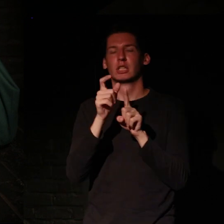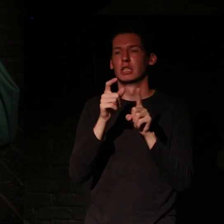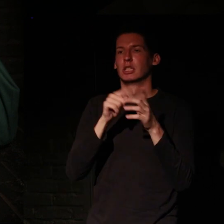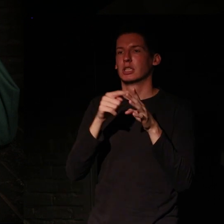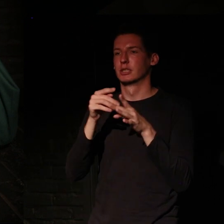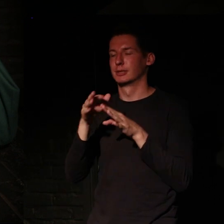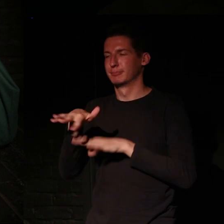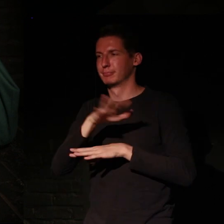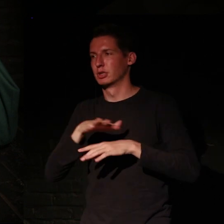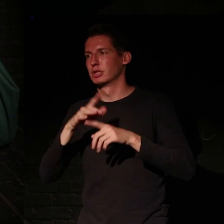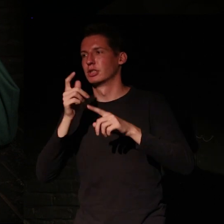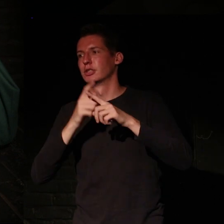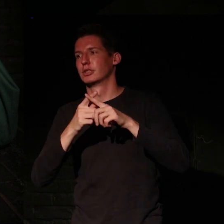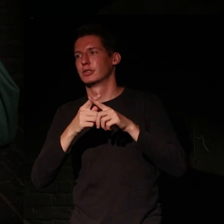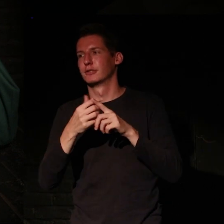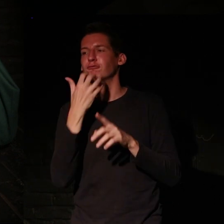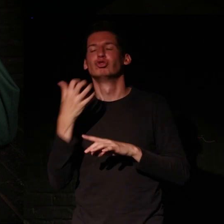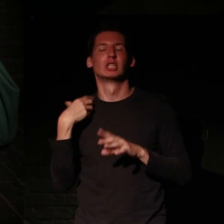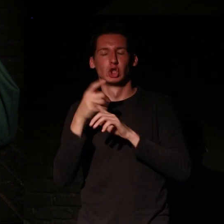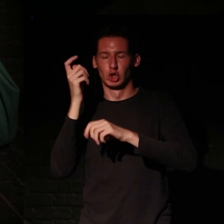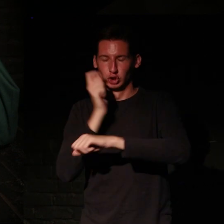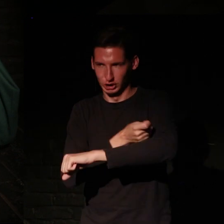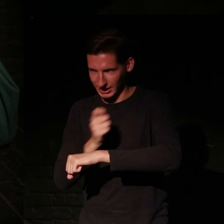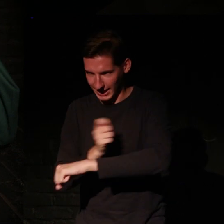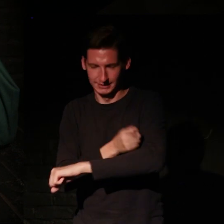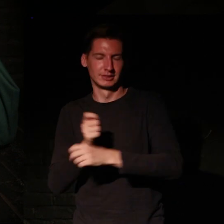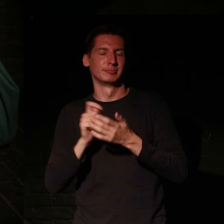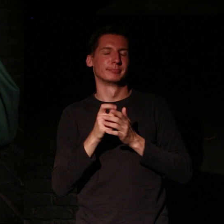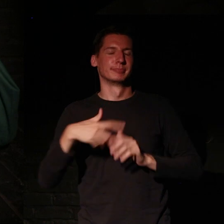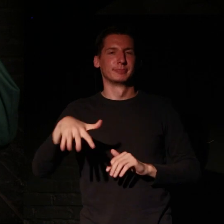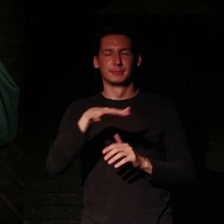wczesnochrześcijańskie, tak, tutaj z wpływami